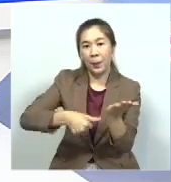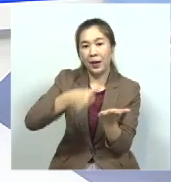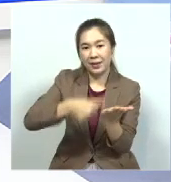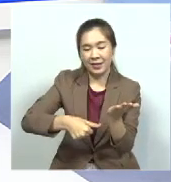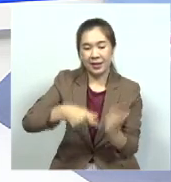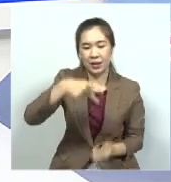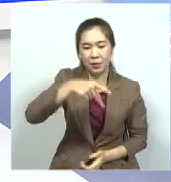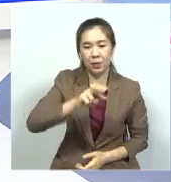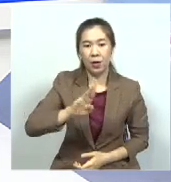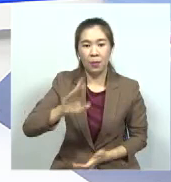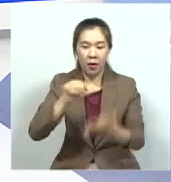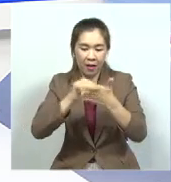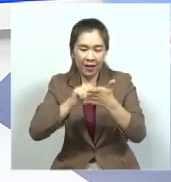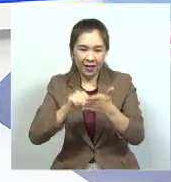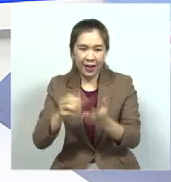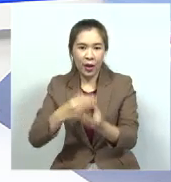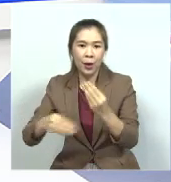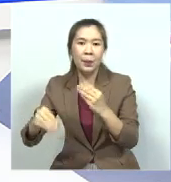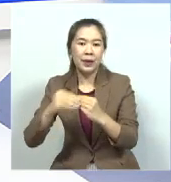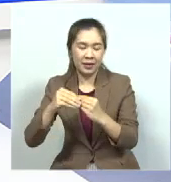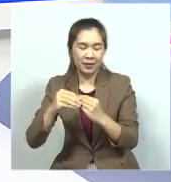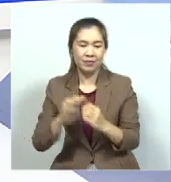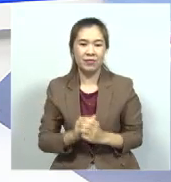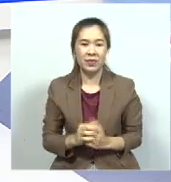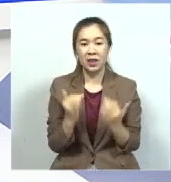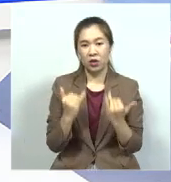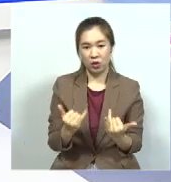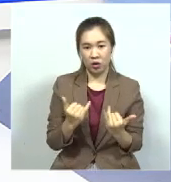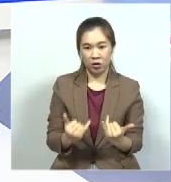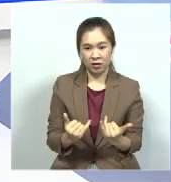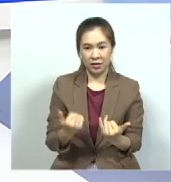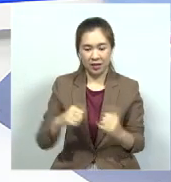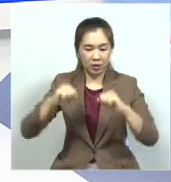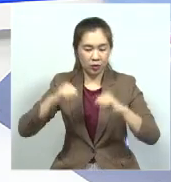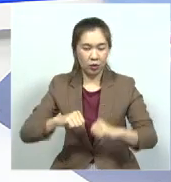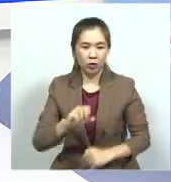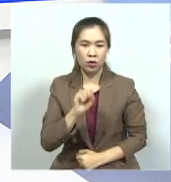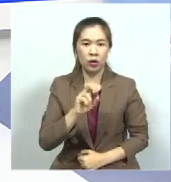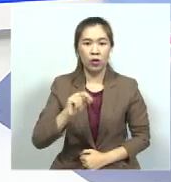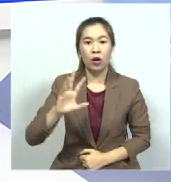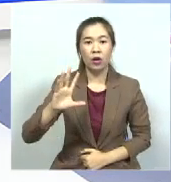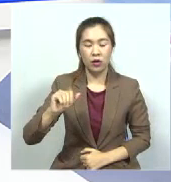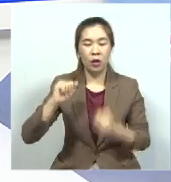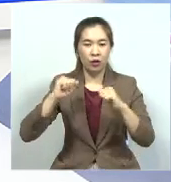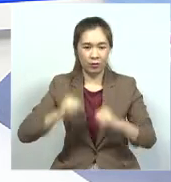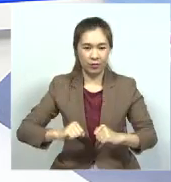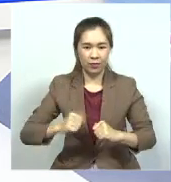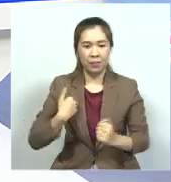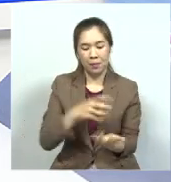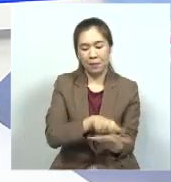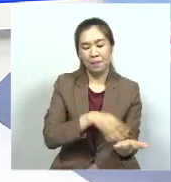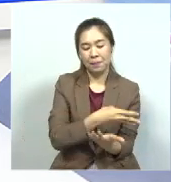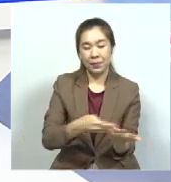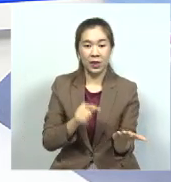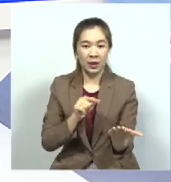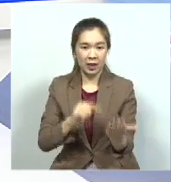างพระราชบัญญัติแก้ไขเพิ่มเติมประมวลรัษฎากรที่ล่าสุดเพิ่งผ่านความเห็นชอบจากสนช.ร่างกฎหมายฉบับนี้เนี่ยเขากำ